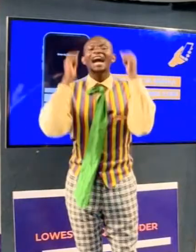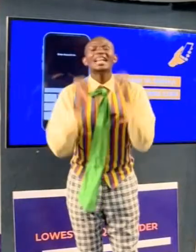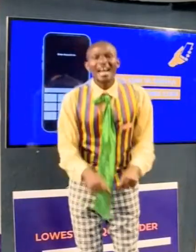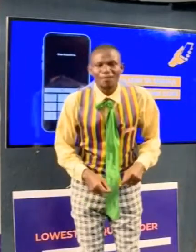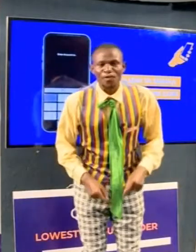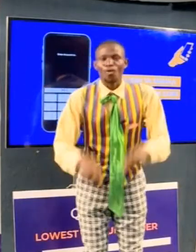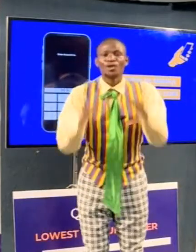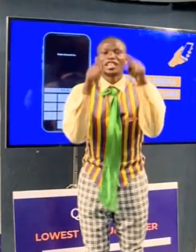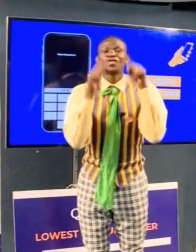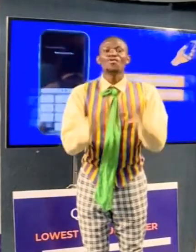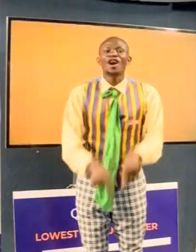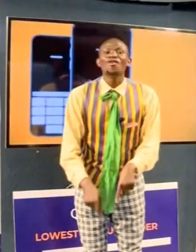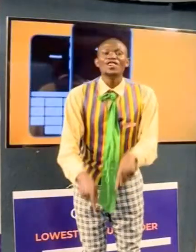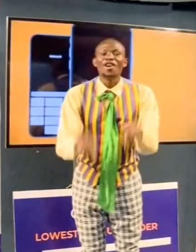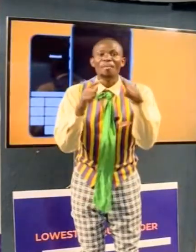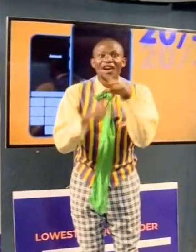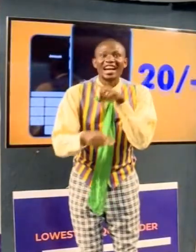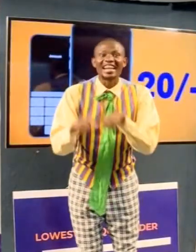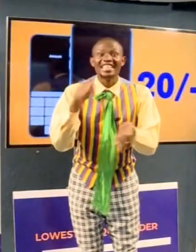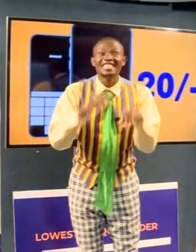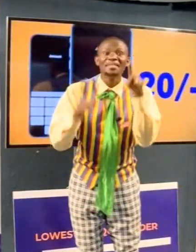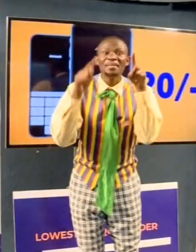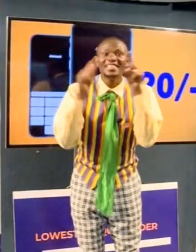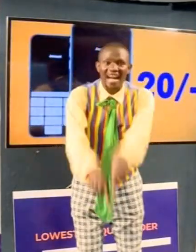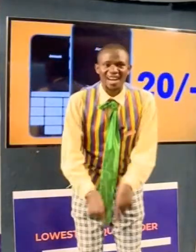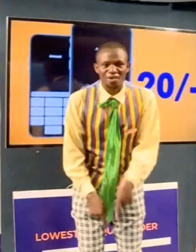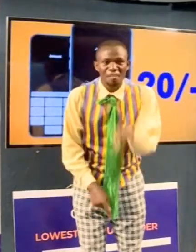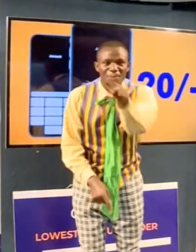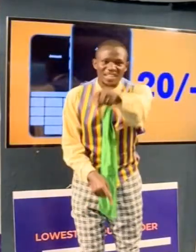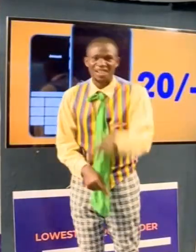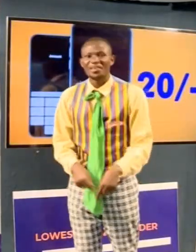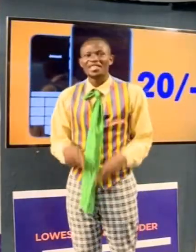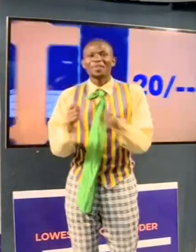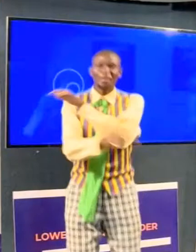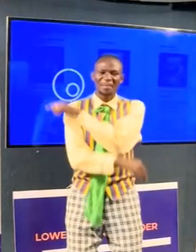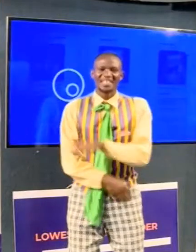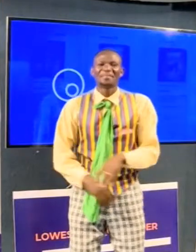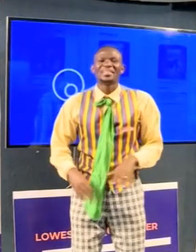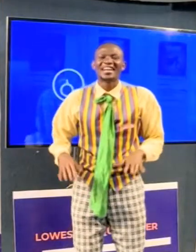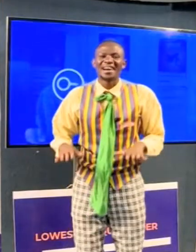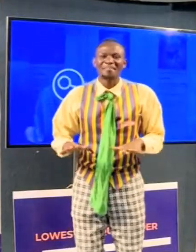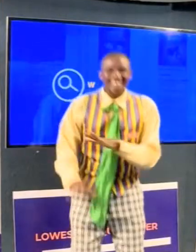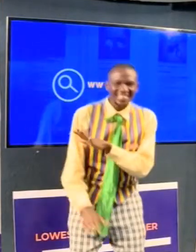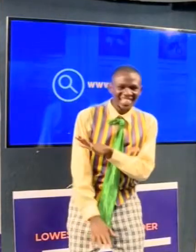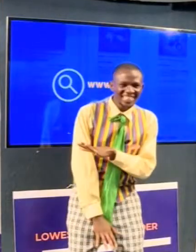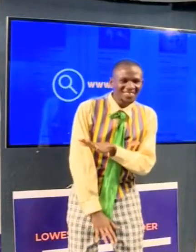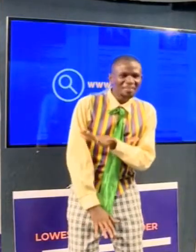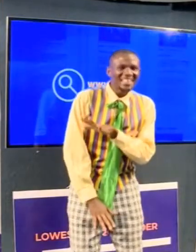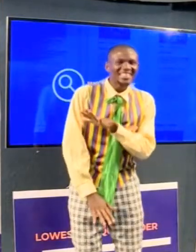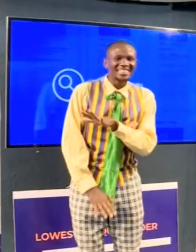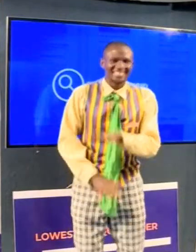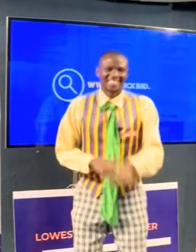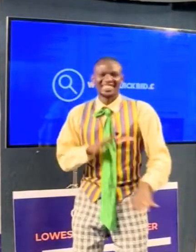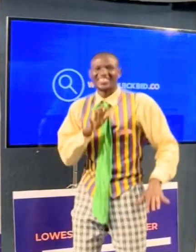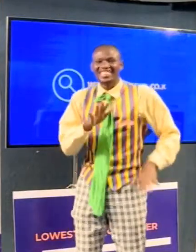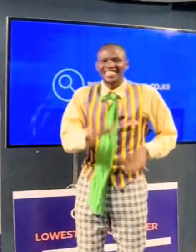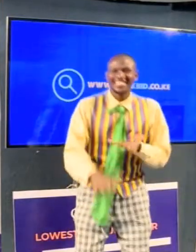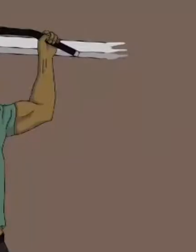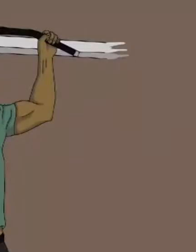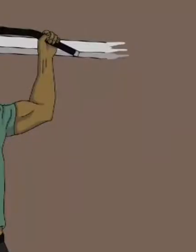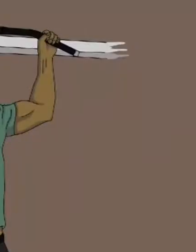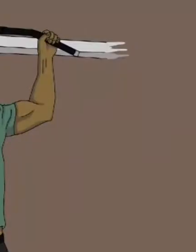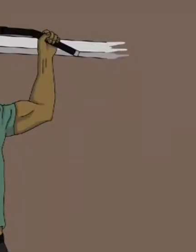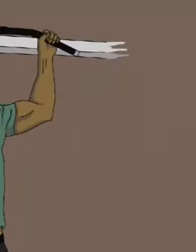4032353. Alafu utakuwa unaomoka na hizi bidhaa. Kumbuka kwenye Quickbit ni bila bora zaidi kwa bei ya chini kwa